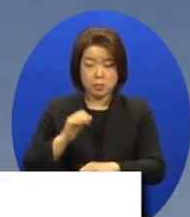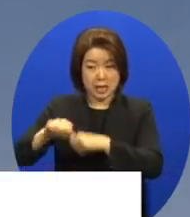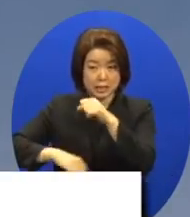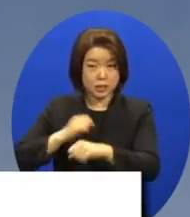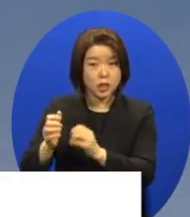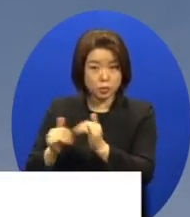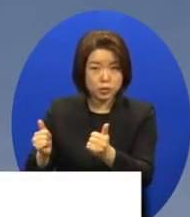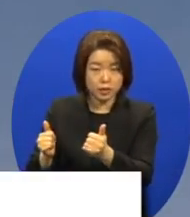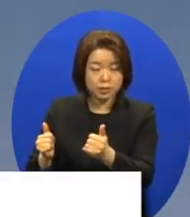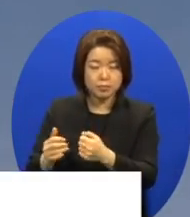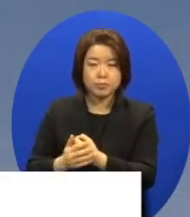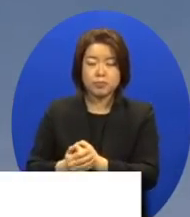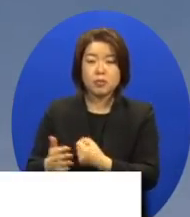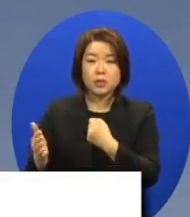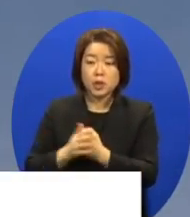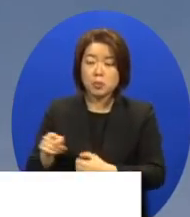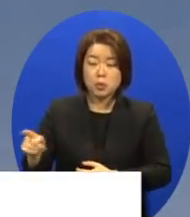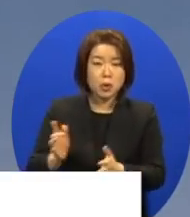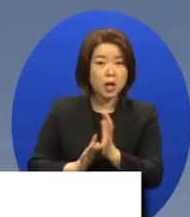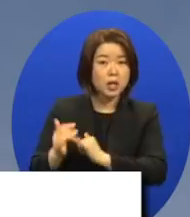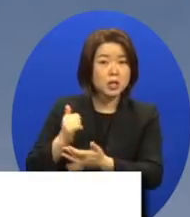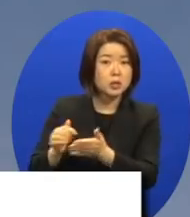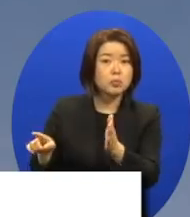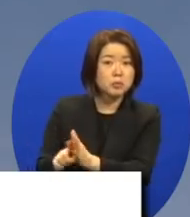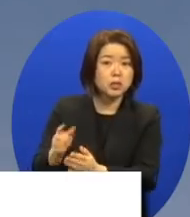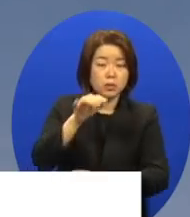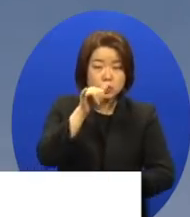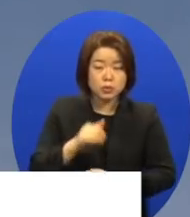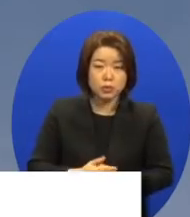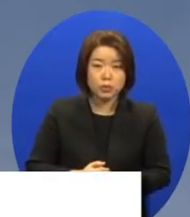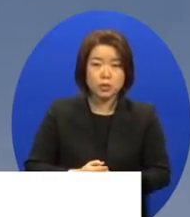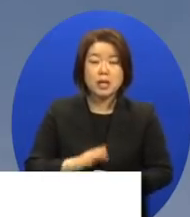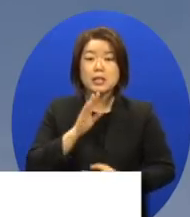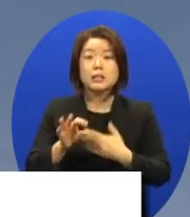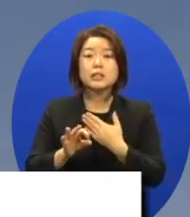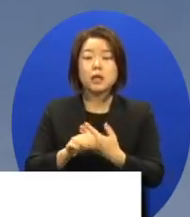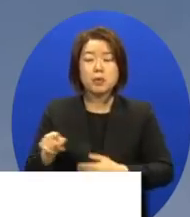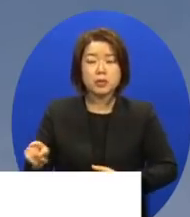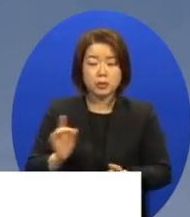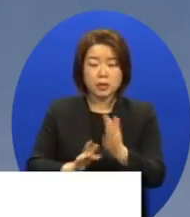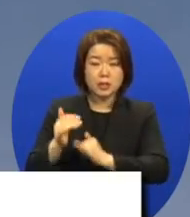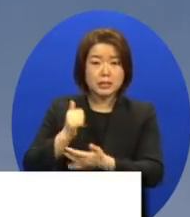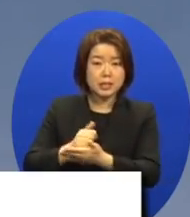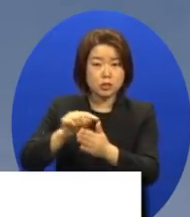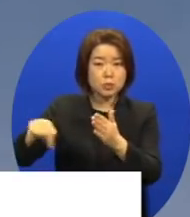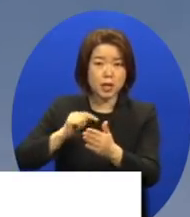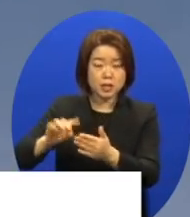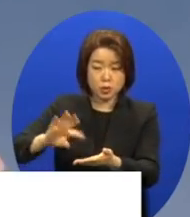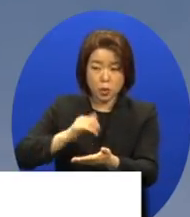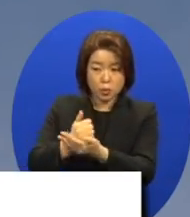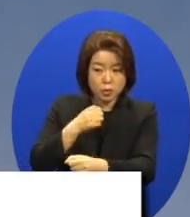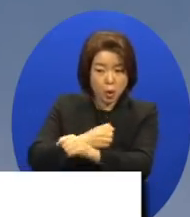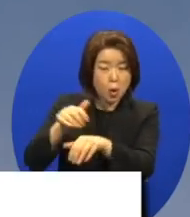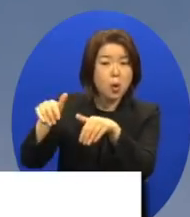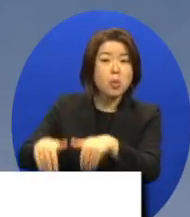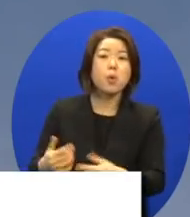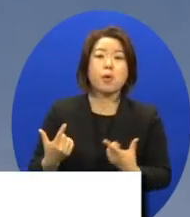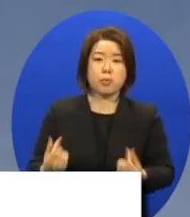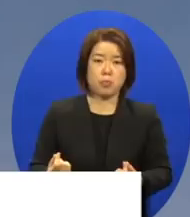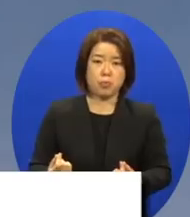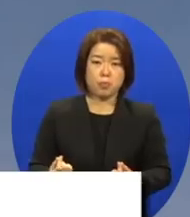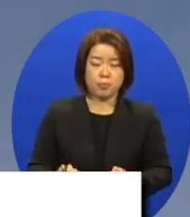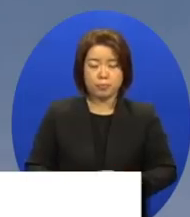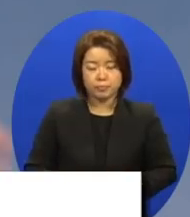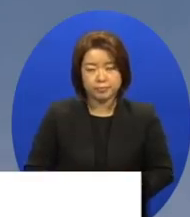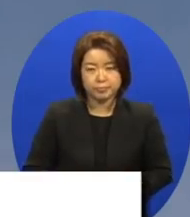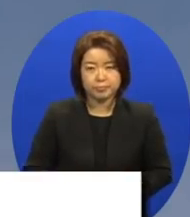입니다 그래서 그가 예수를 믿었습니다 그렇다면 그런 예수님 안에서 그리스도의 노예 라는 것입니다